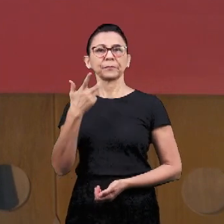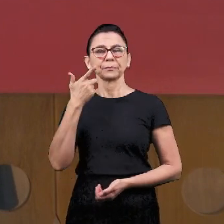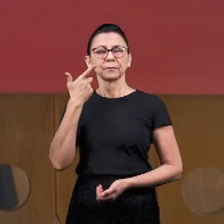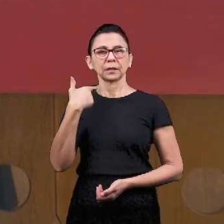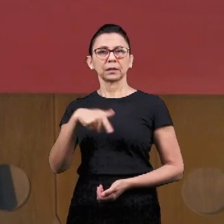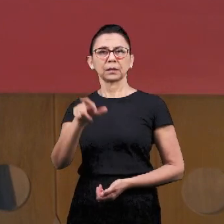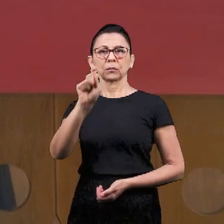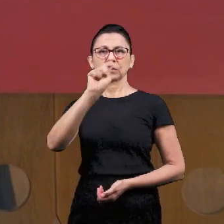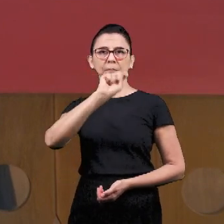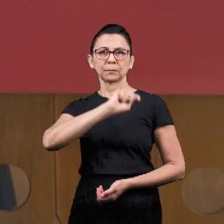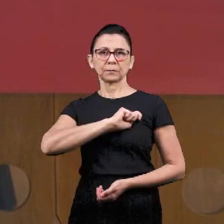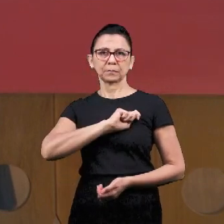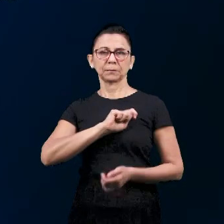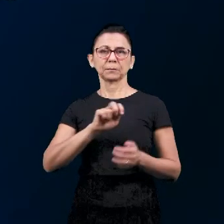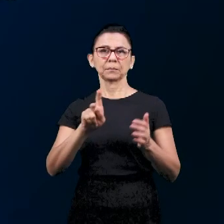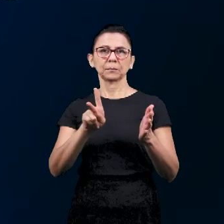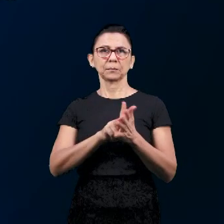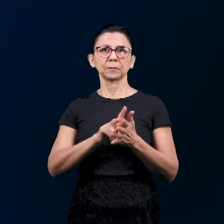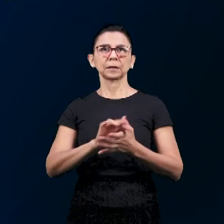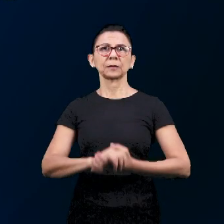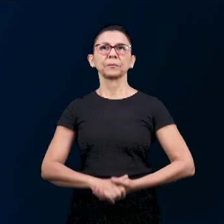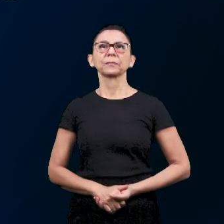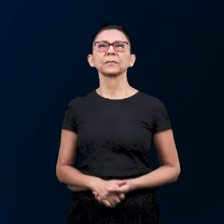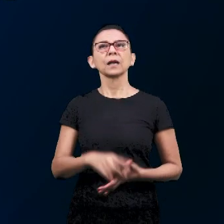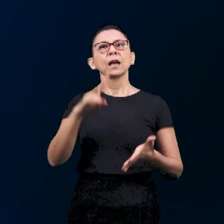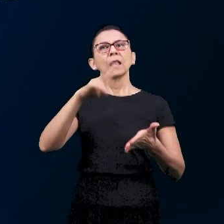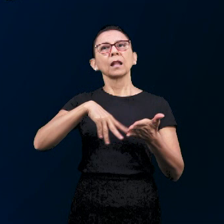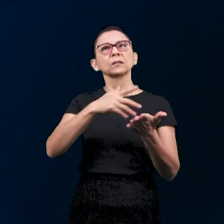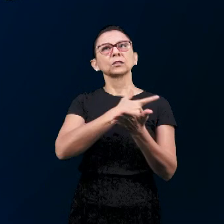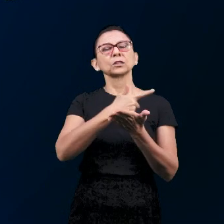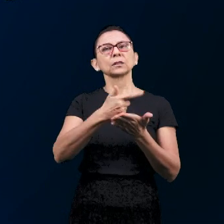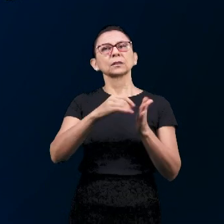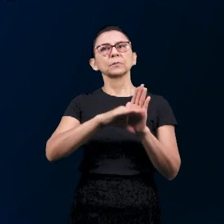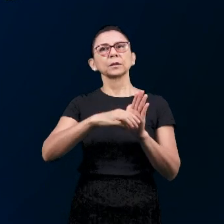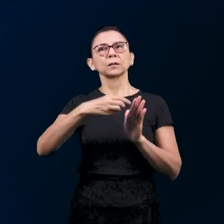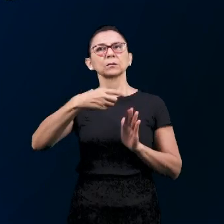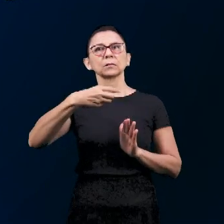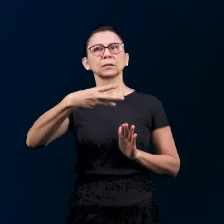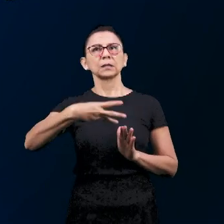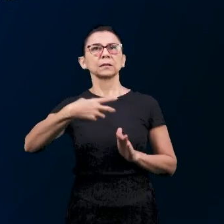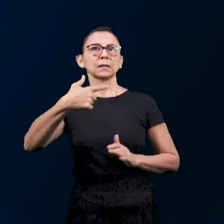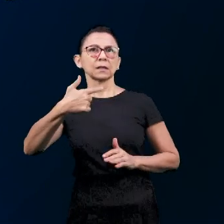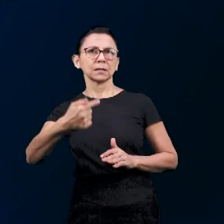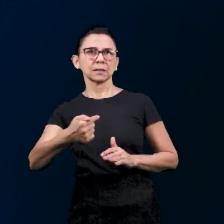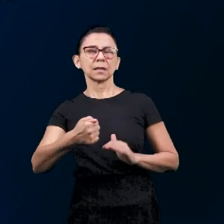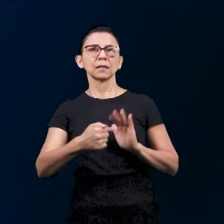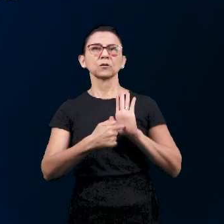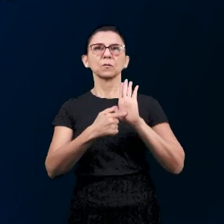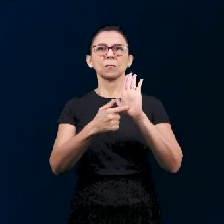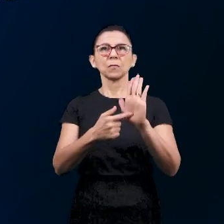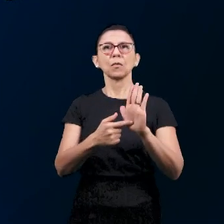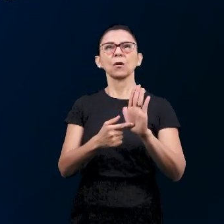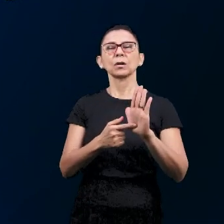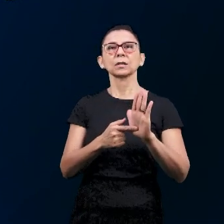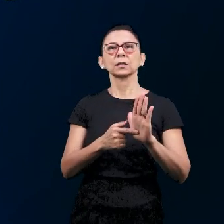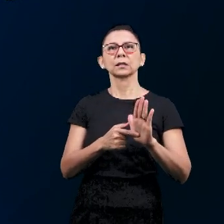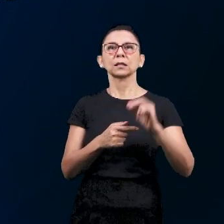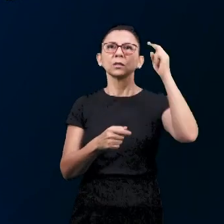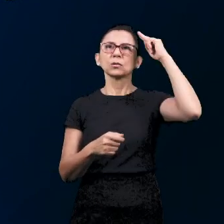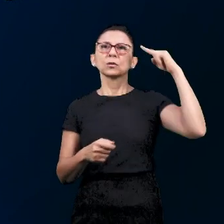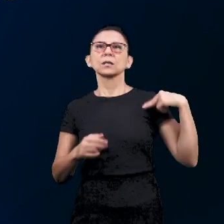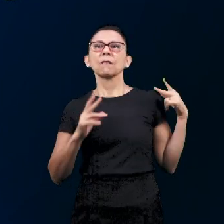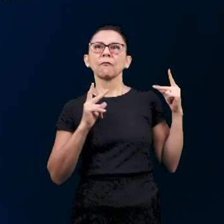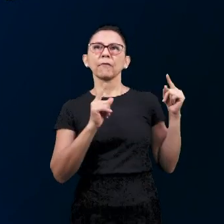espagnole. En lisant le livre de la Genèse, chapitre 37, qu'on l'a dit, Joseph